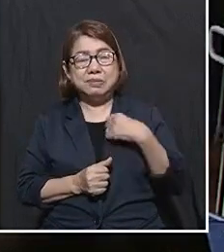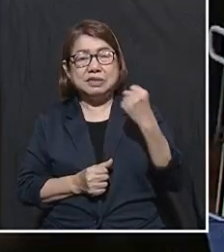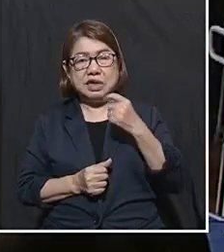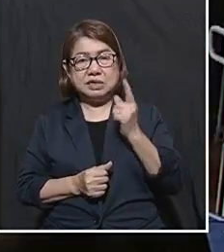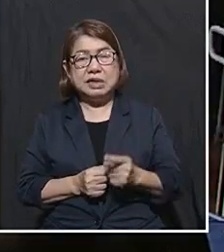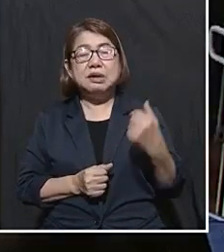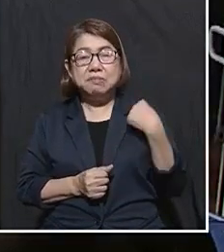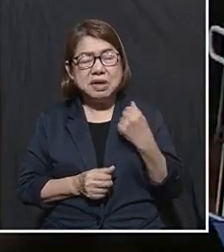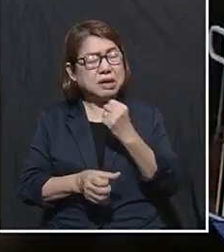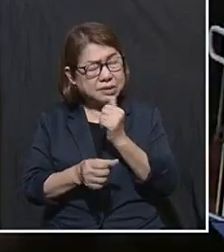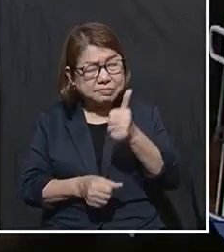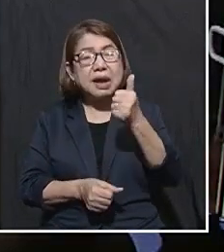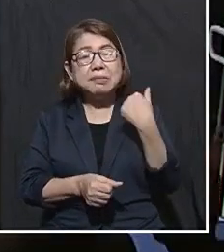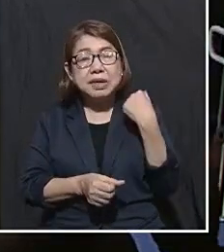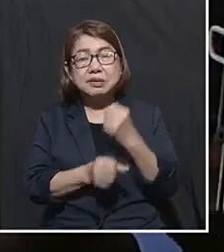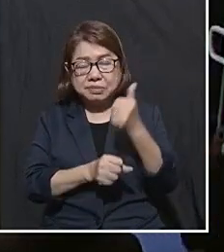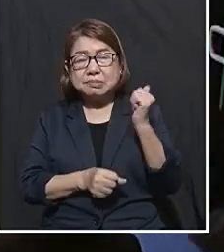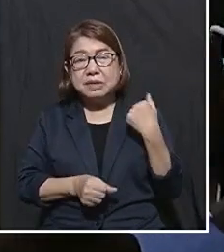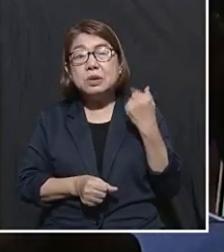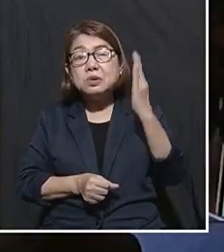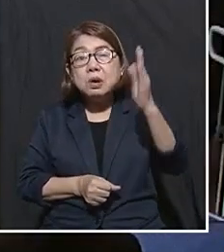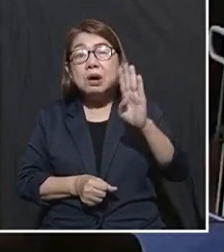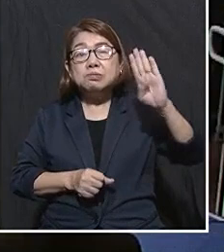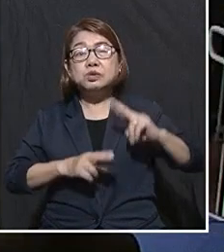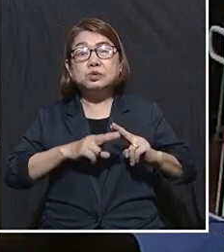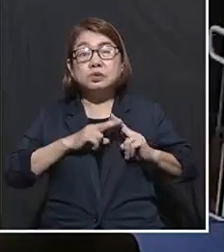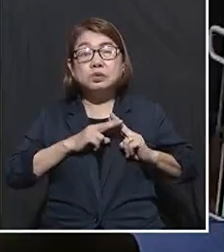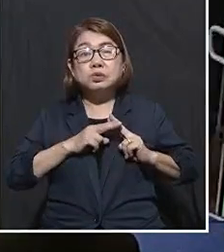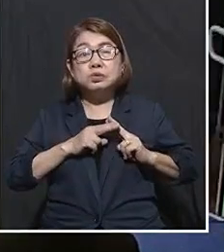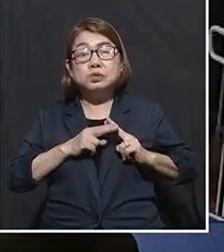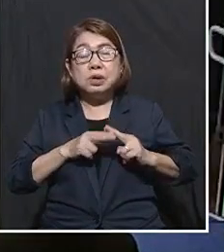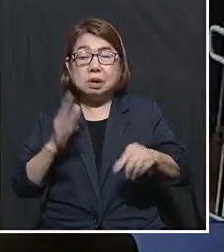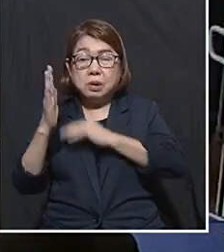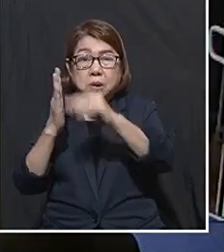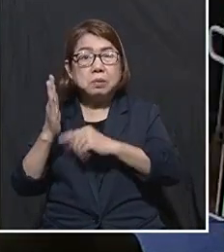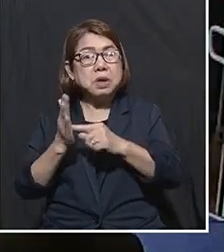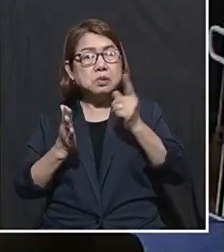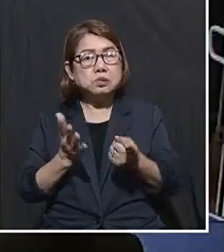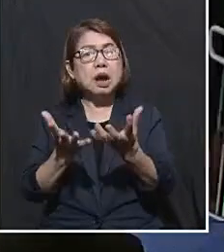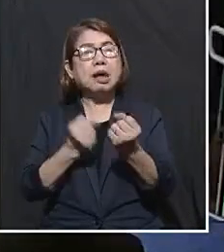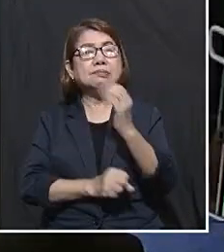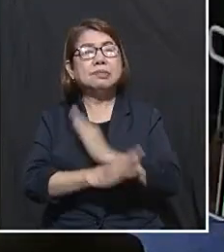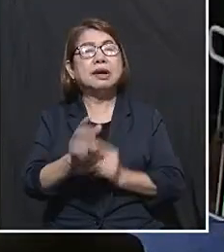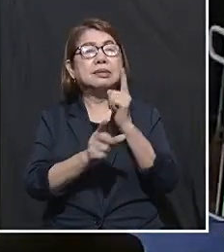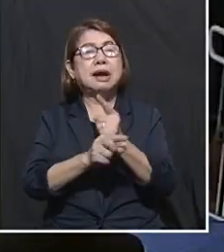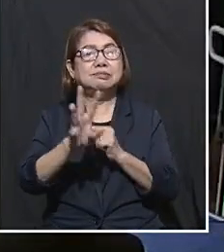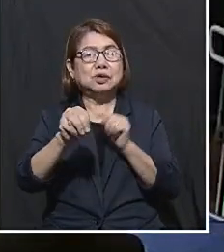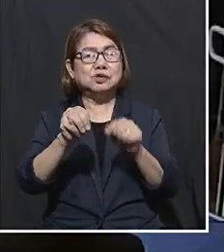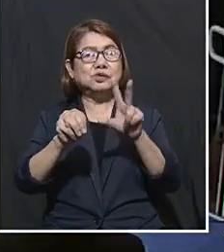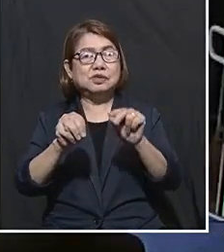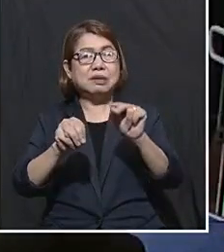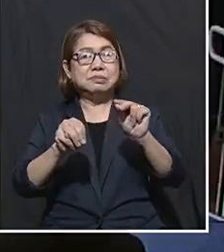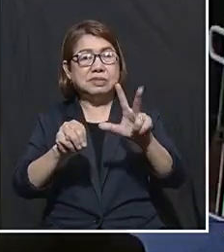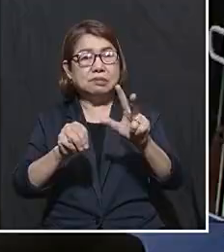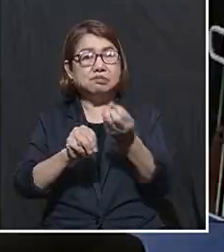แน่นอนว่ามี impact เกิดขึ้นแน่นอนคือต่อไปนี้บริษัทเอกชนส่วนใหญ่จะจ้างงานคนพิการผ่านมาตรา33มาก